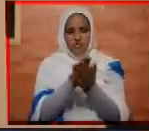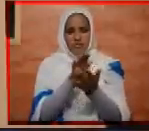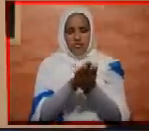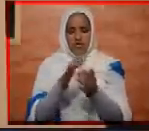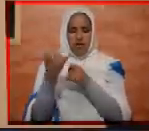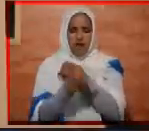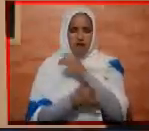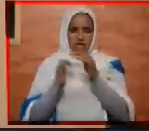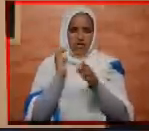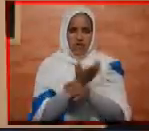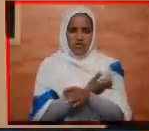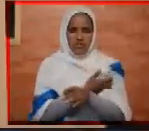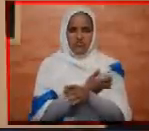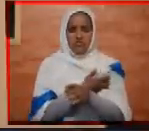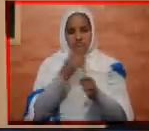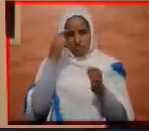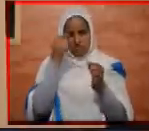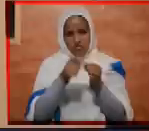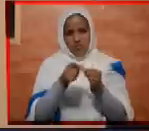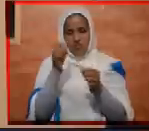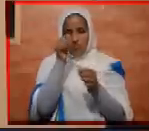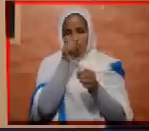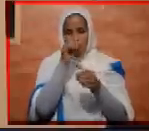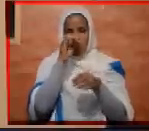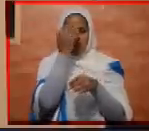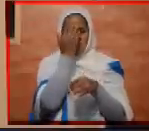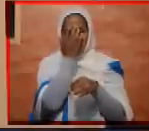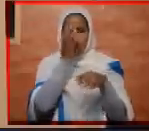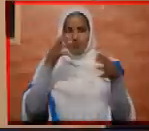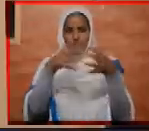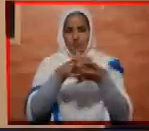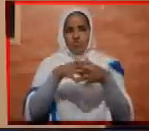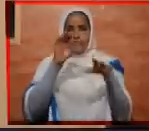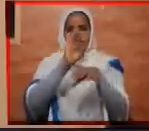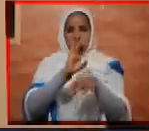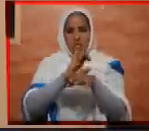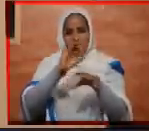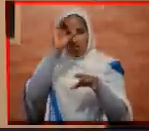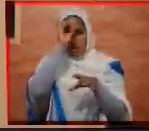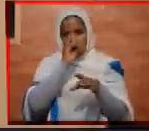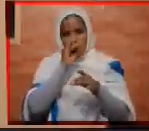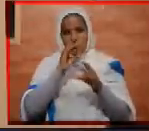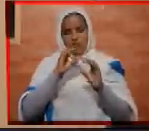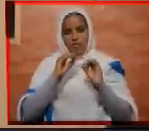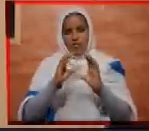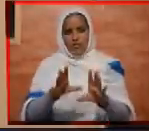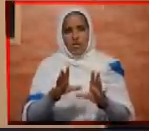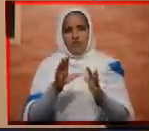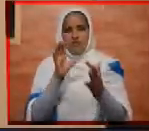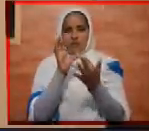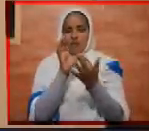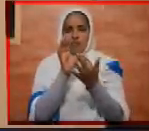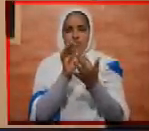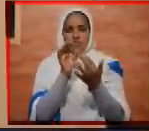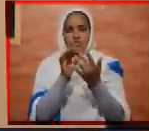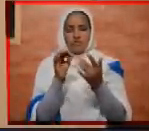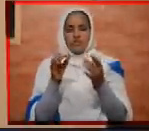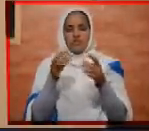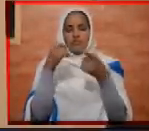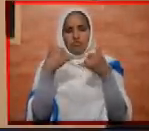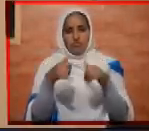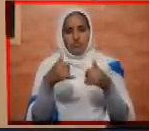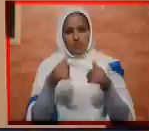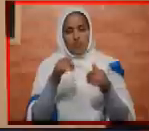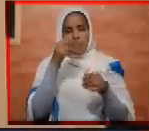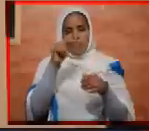تمرتبيتوش لا جراتشن أسقالا منا ليتو بيا أرثوذكس توارو بيت كريستيان ليكاونت ما مرانن لا موتات يميت